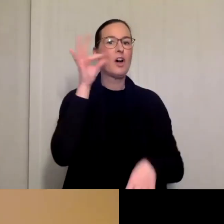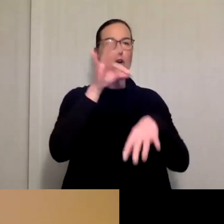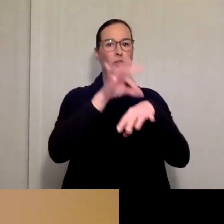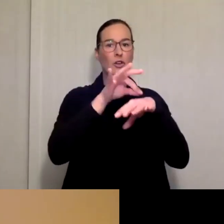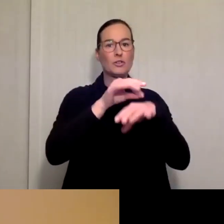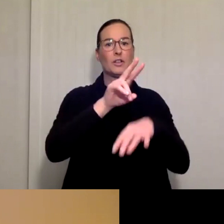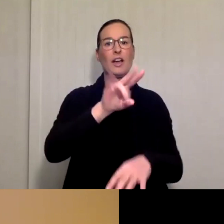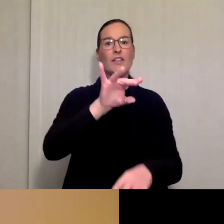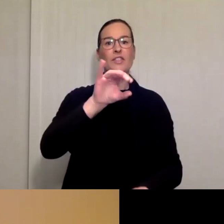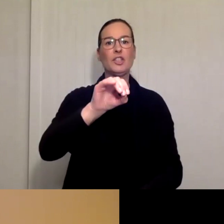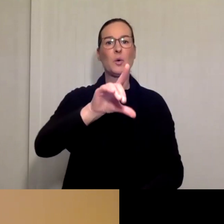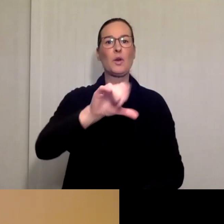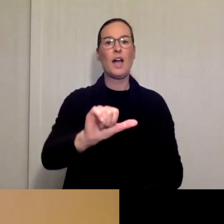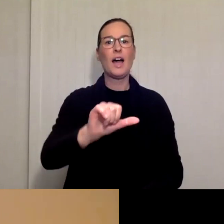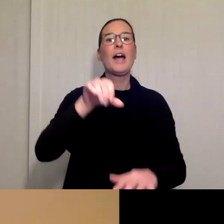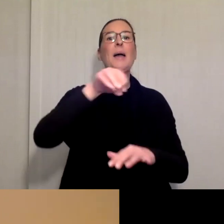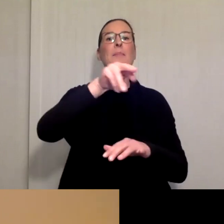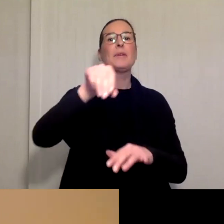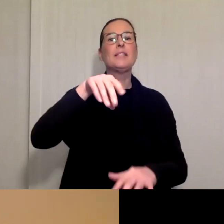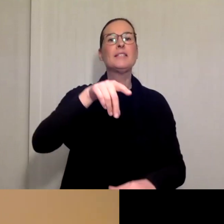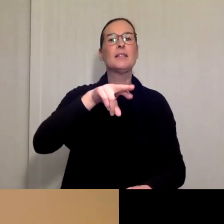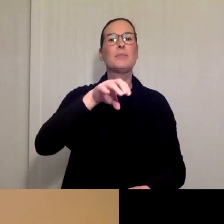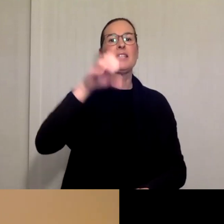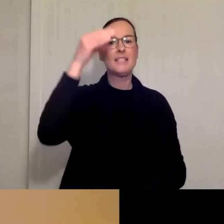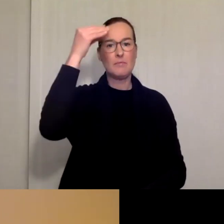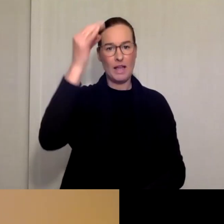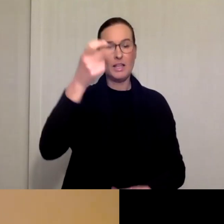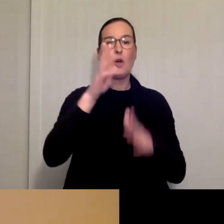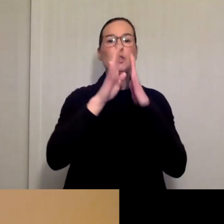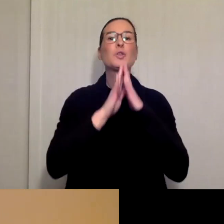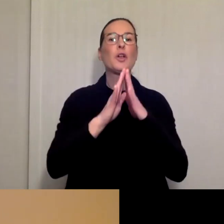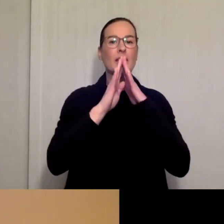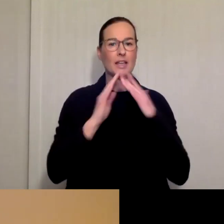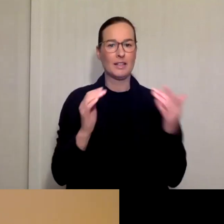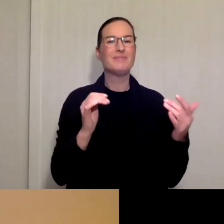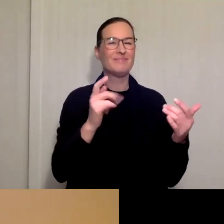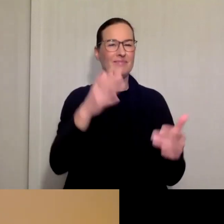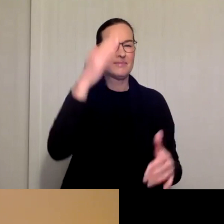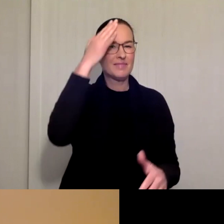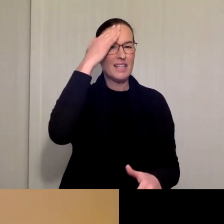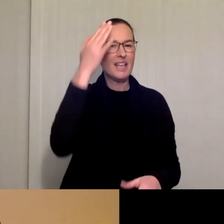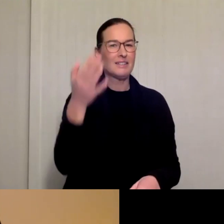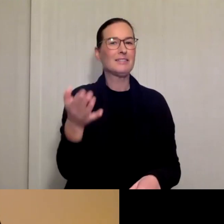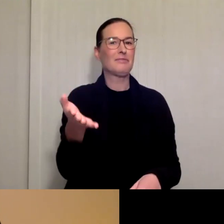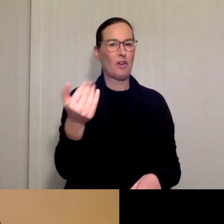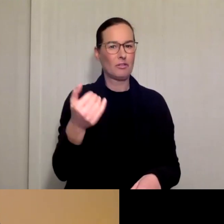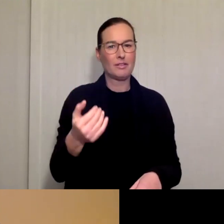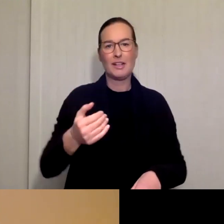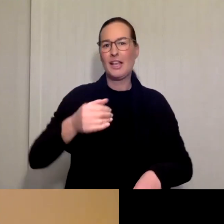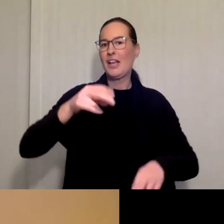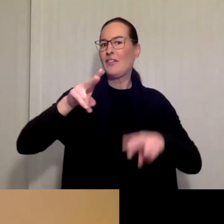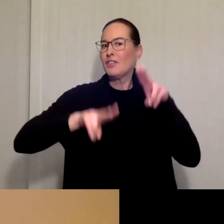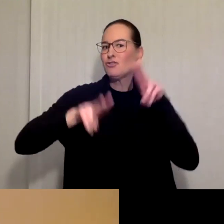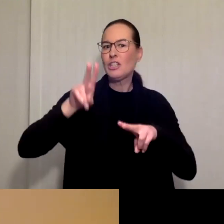Viola Priesemann aus Göttingen. Vielen ist sie bekannt inzwischen aus vielen zahlreichen